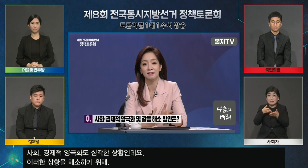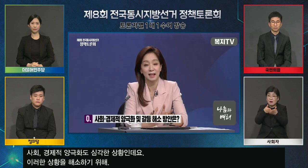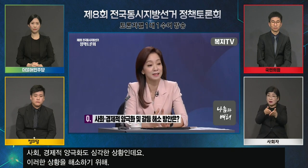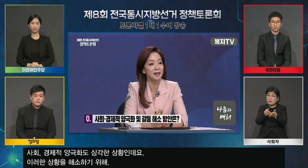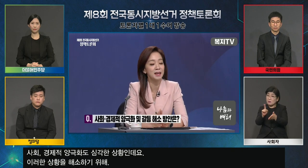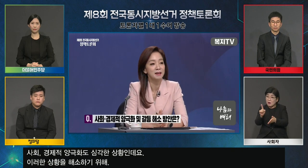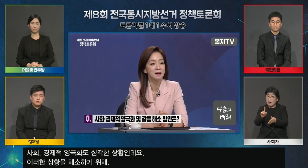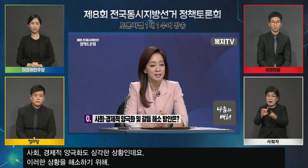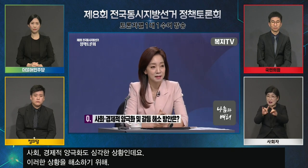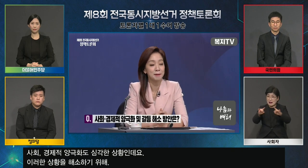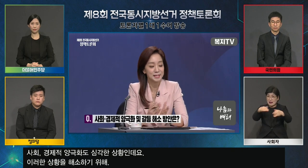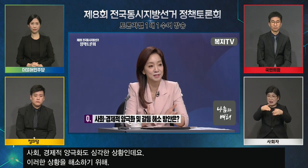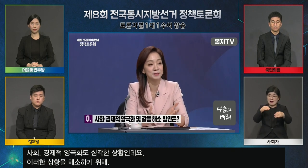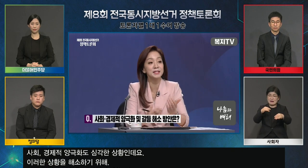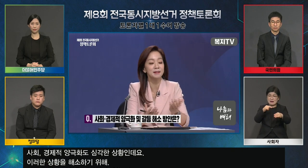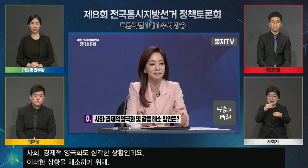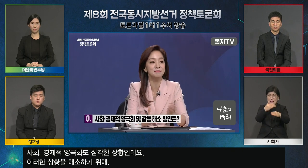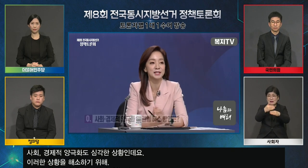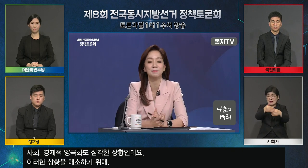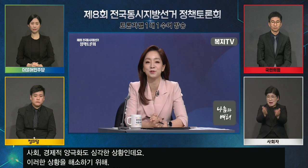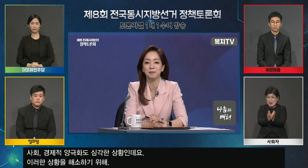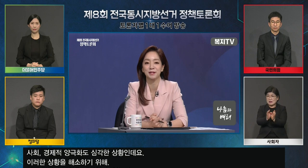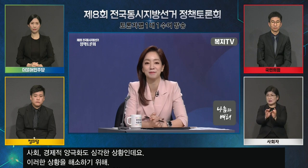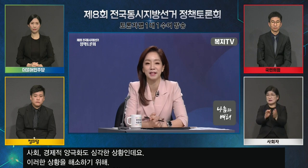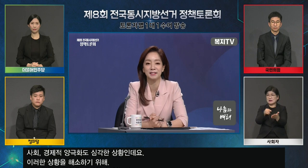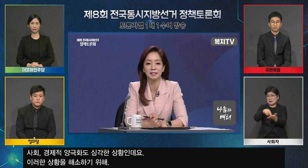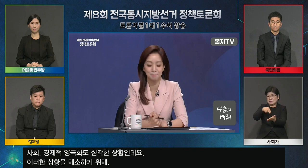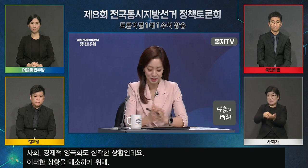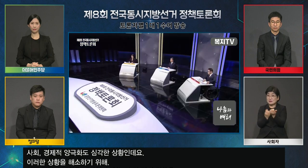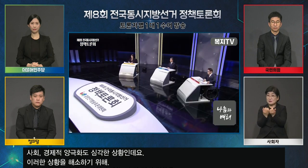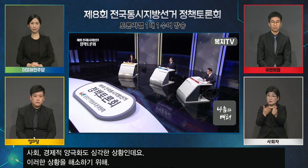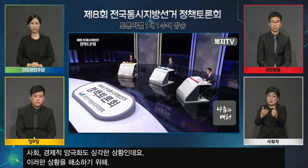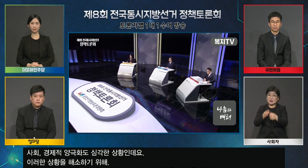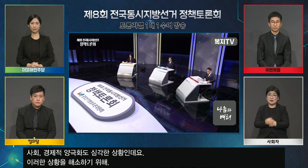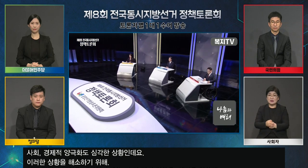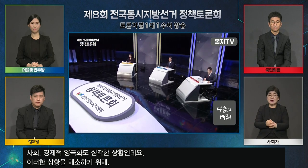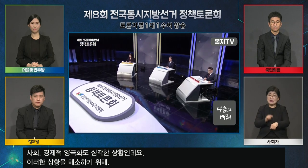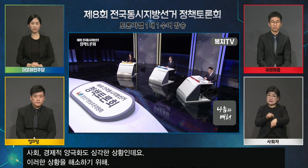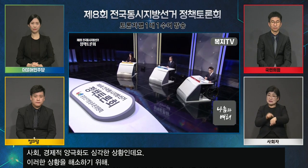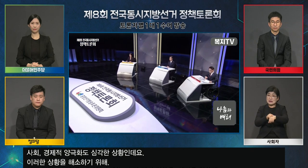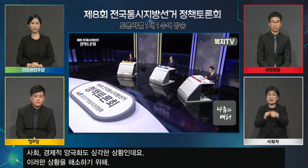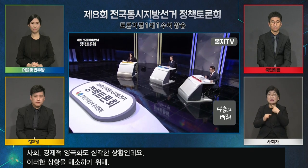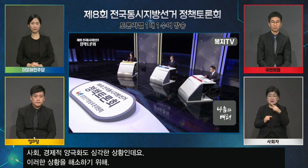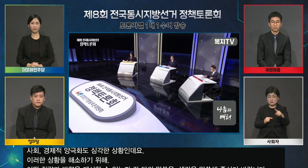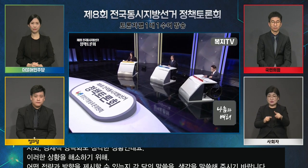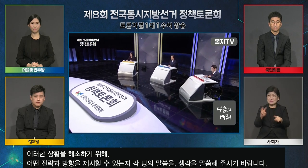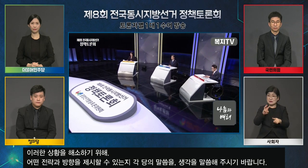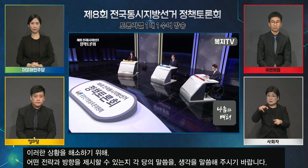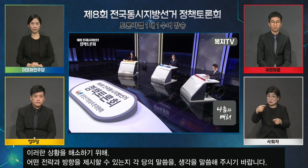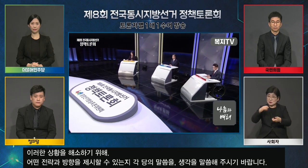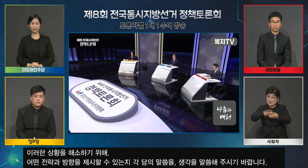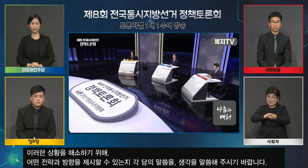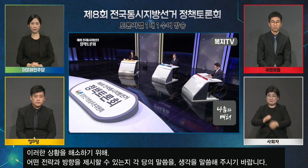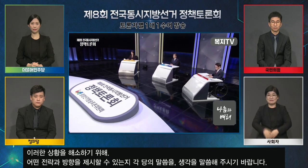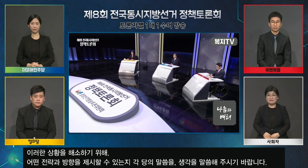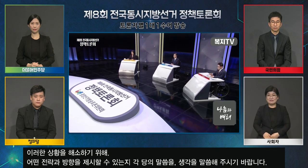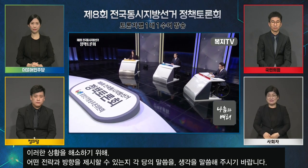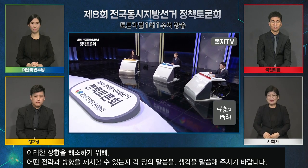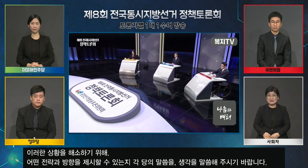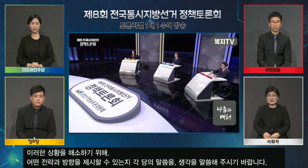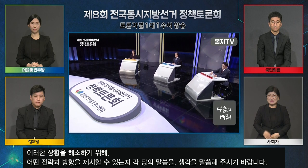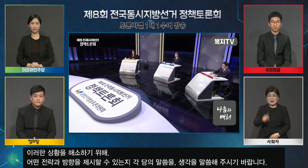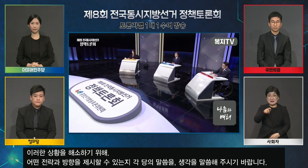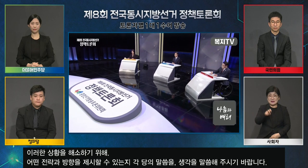각 당의 생각을 말씀해 주시기 바랍니다. 답변 시간은 1분 30초입니다. 더불어민주당